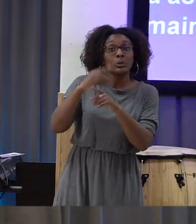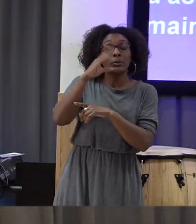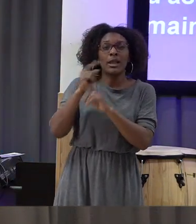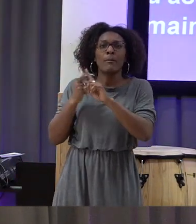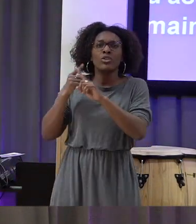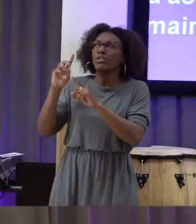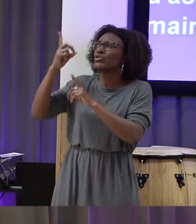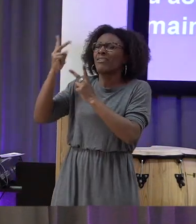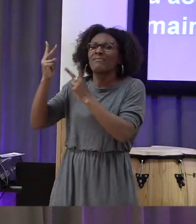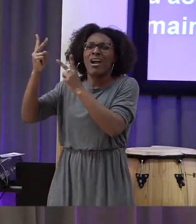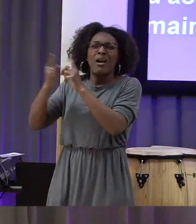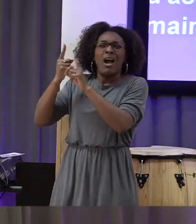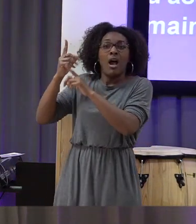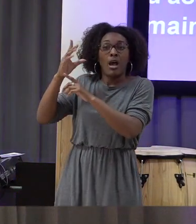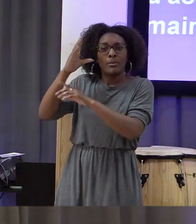l'essentiel.